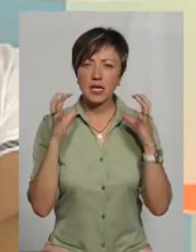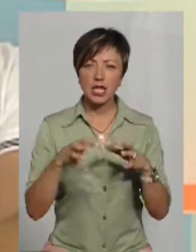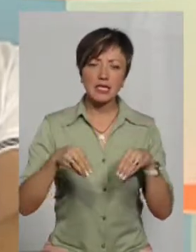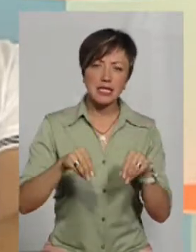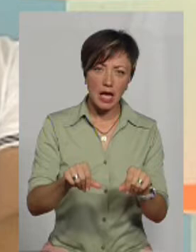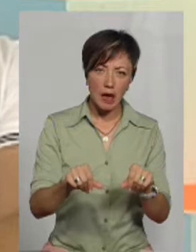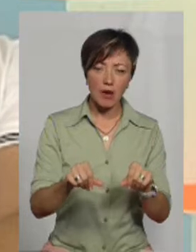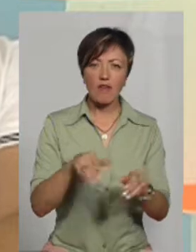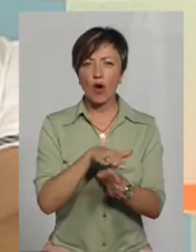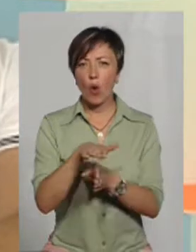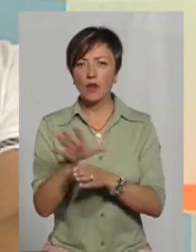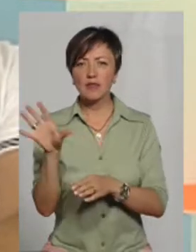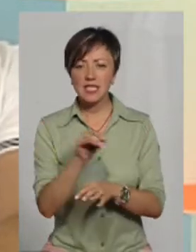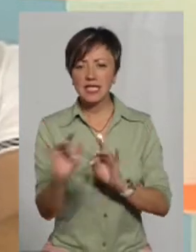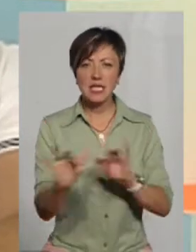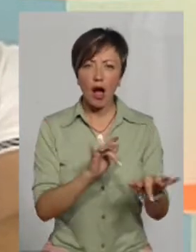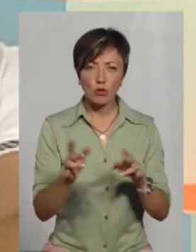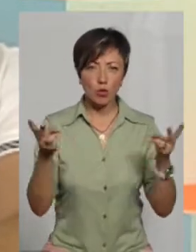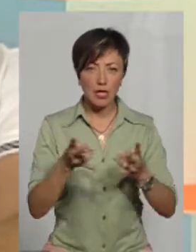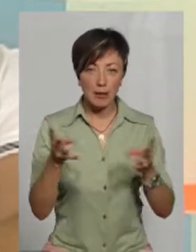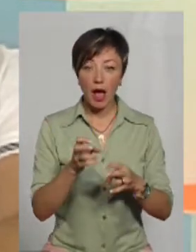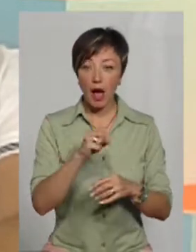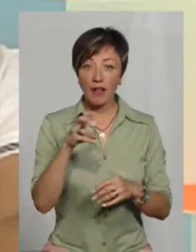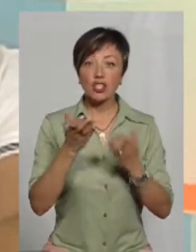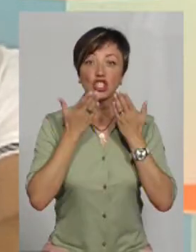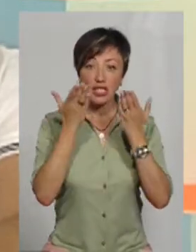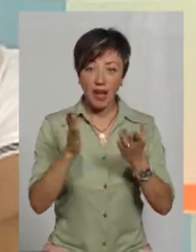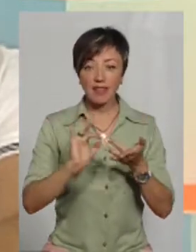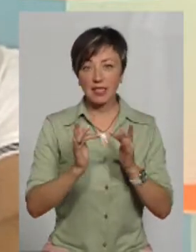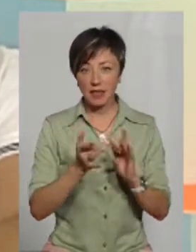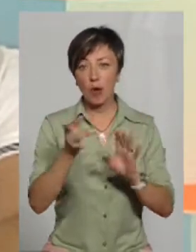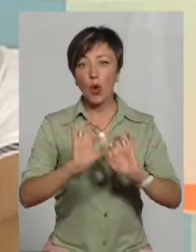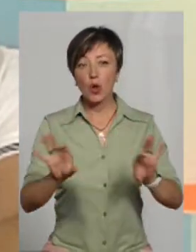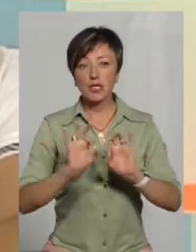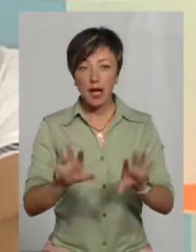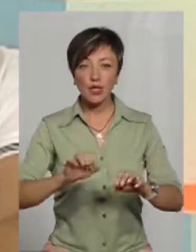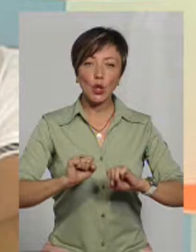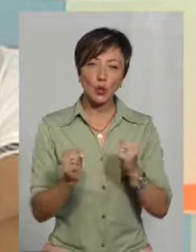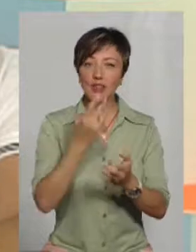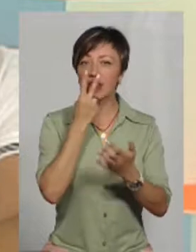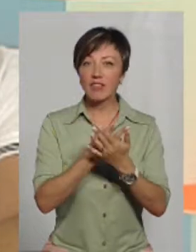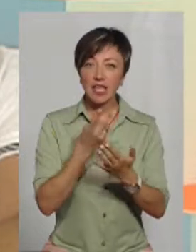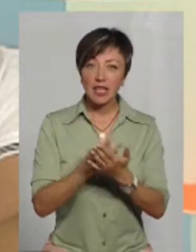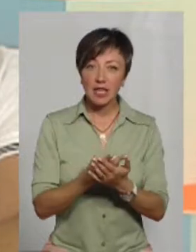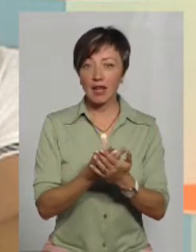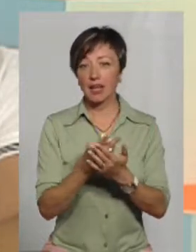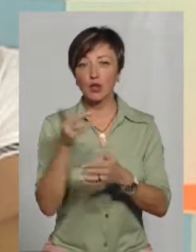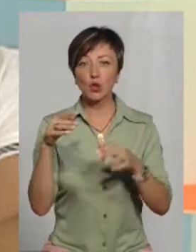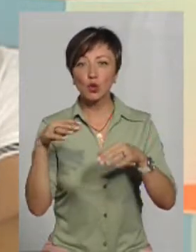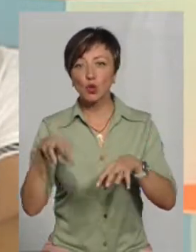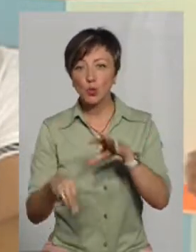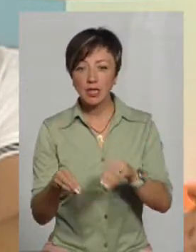бережете землю, виконуєте всі заходи, що потрібні при цьому. Ви читали про це в інтернеті, вам розказували друзі, ви дивилися, як роблять сусіди,